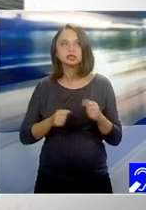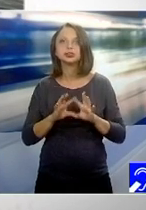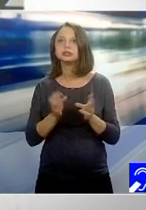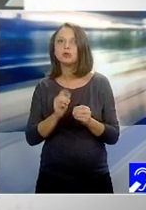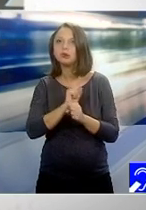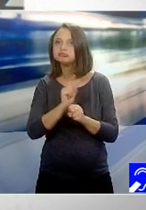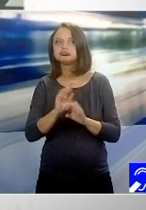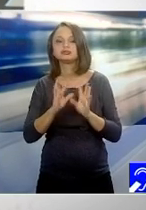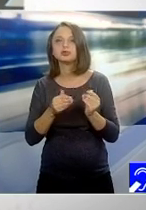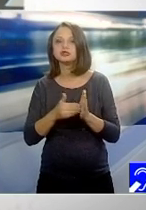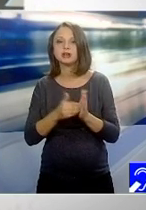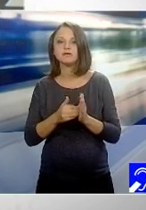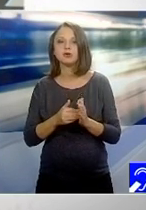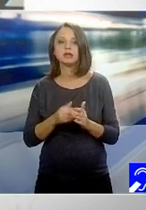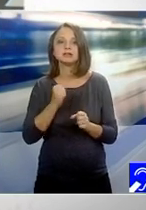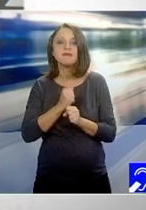aici un pas făcut.